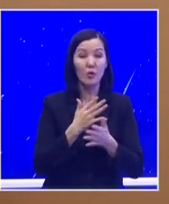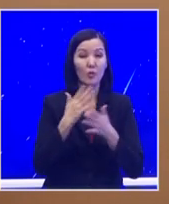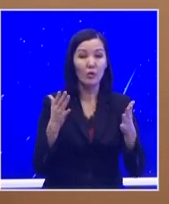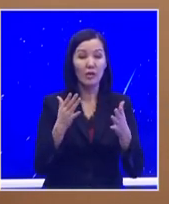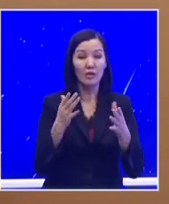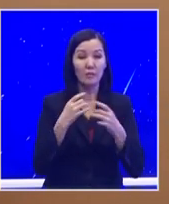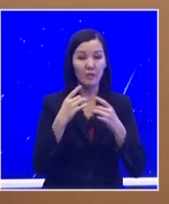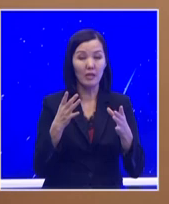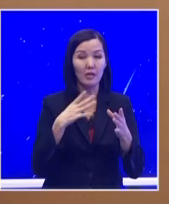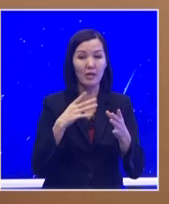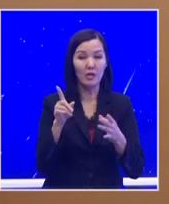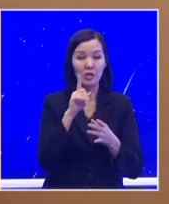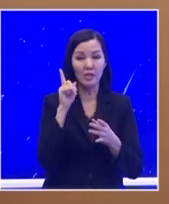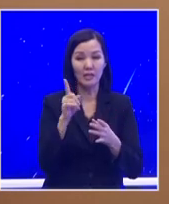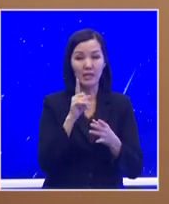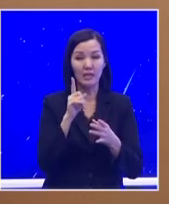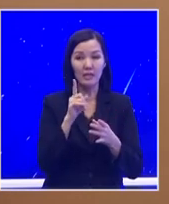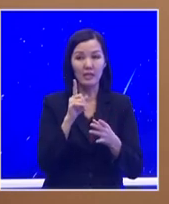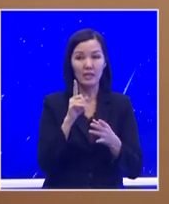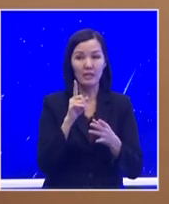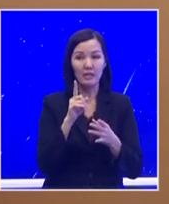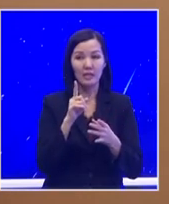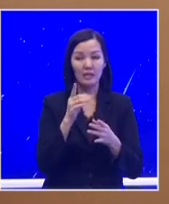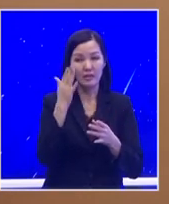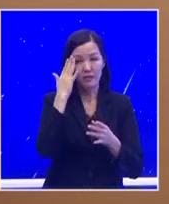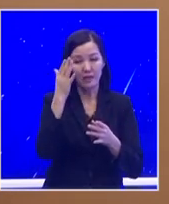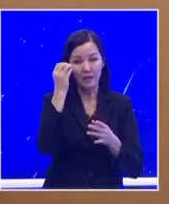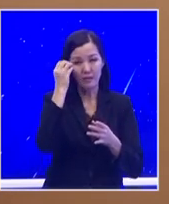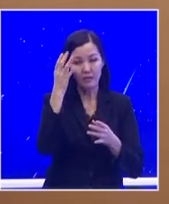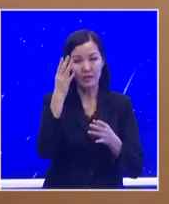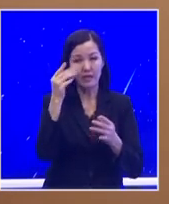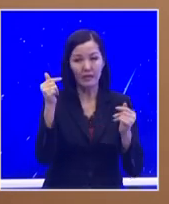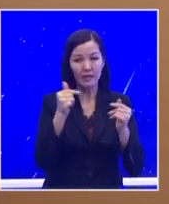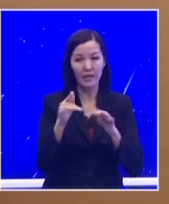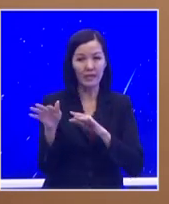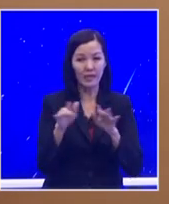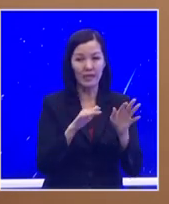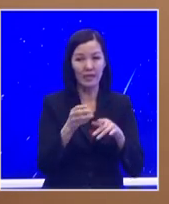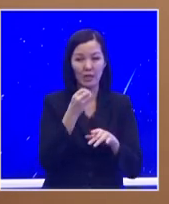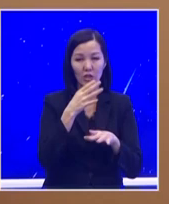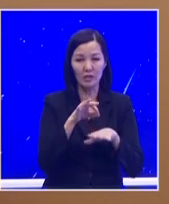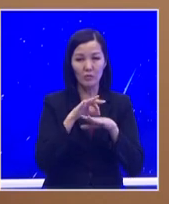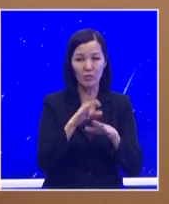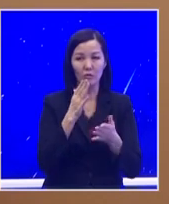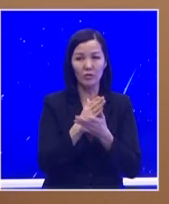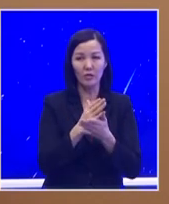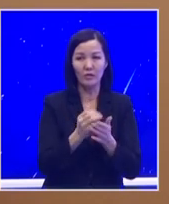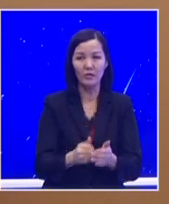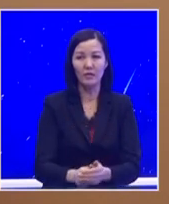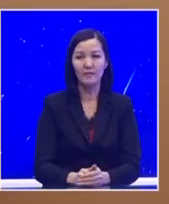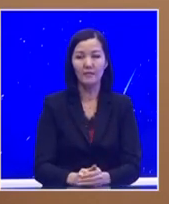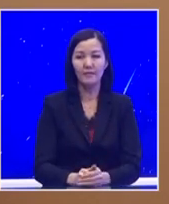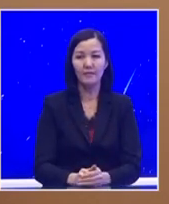жатыр. Жастардың өздерінің жасына, талабына, әрекеттеріне сай жақсы айтыс болып жатыр деп асынсызып айта